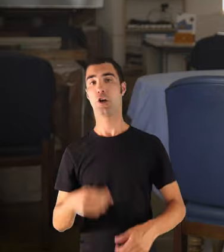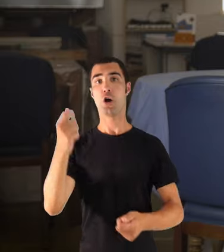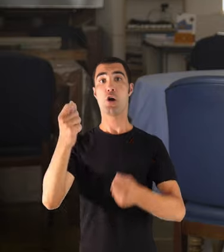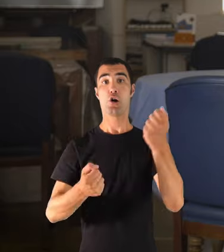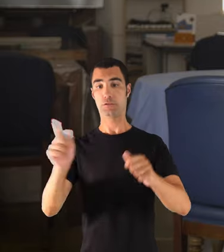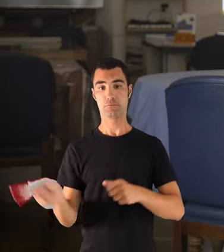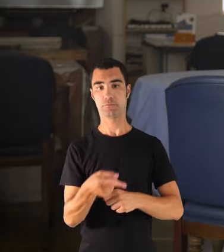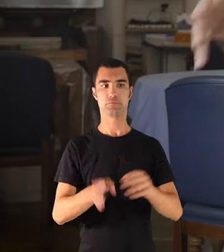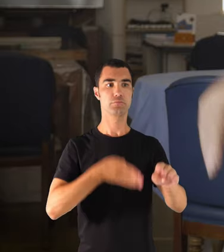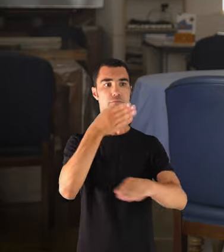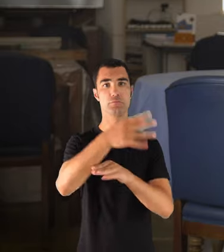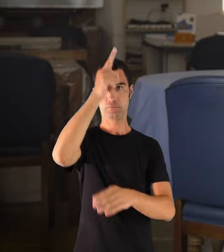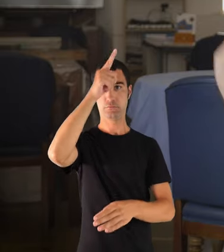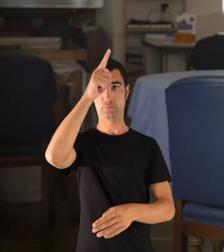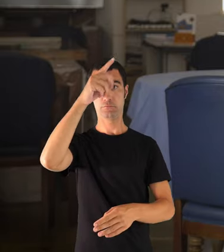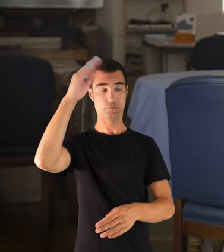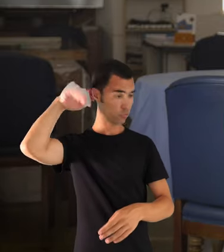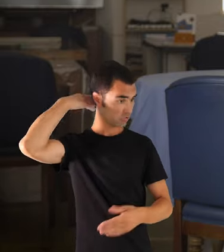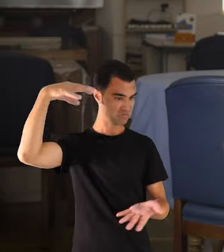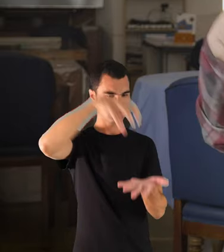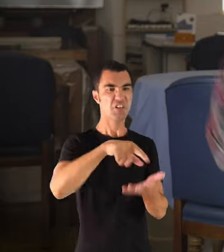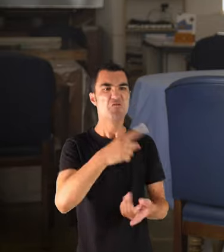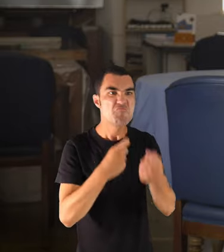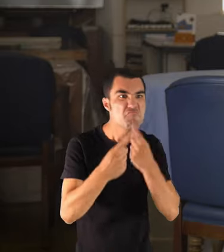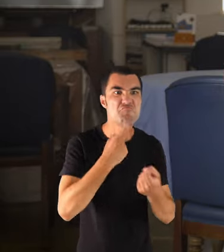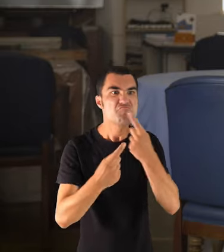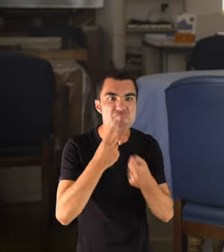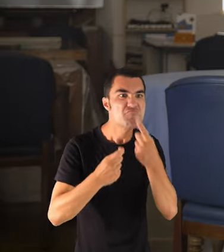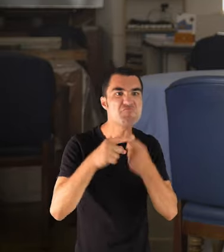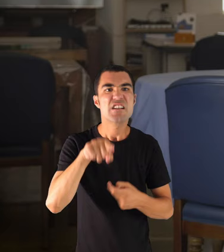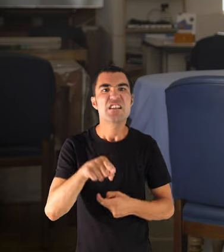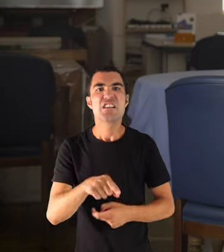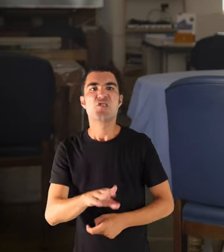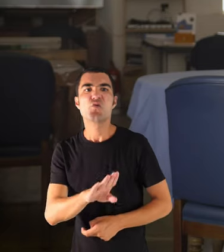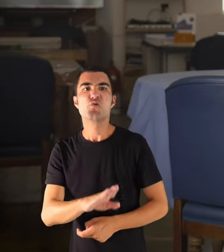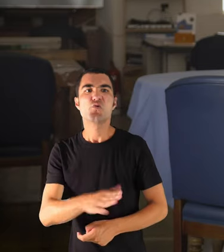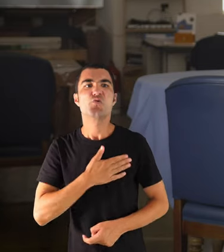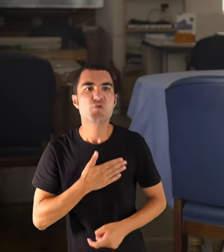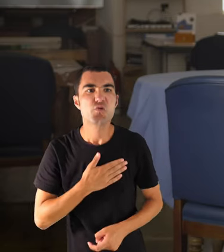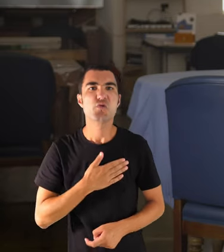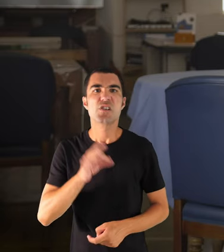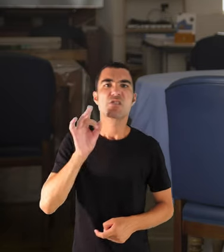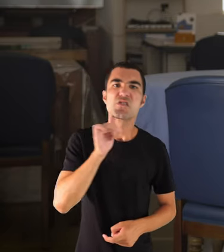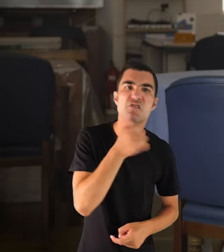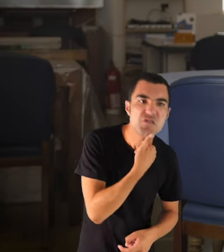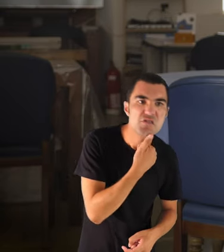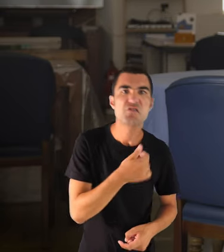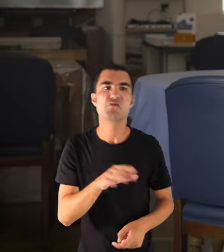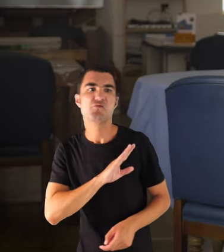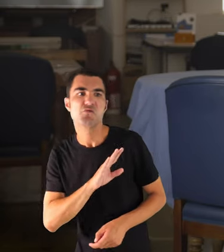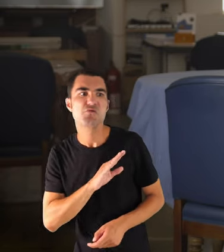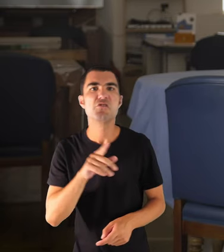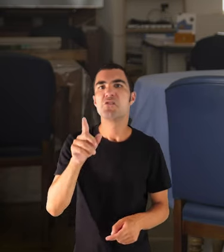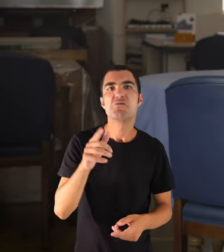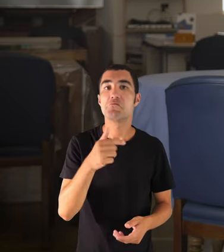favor, per demanar-me de qui era, de qui no era, qui era l'home, que sé jo qui era l'home, jo no el conec l'home. Llavors demanaven coses de queixes,